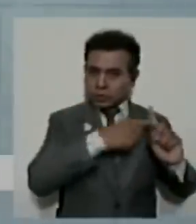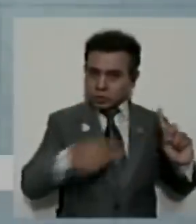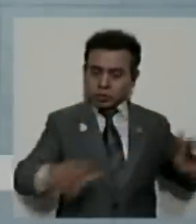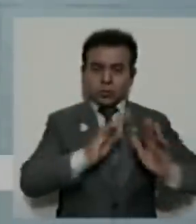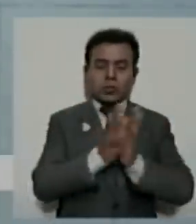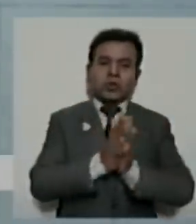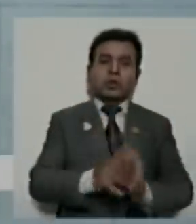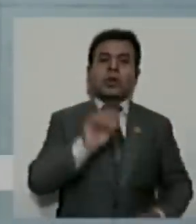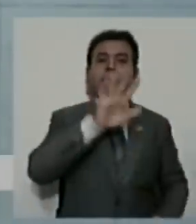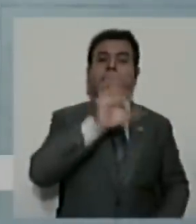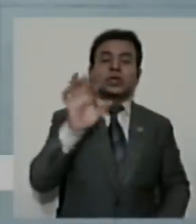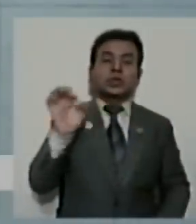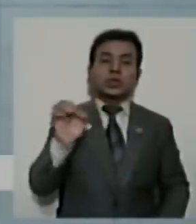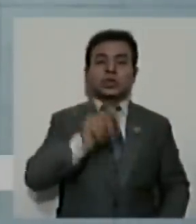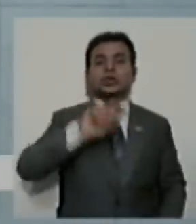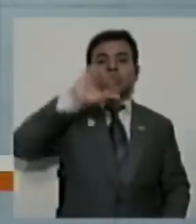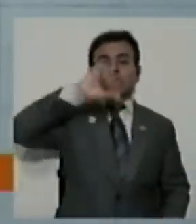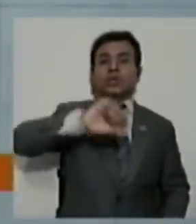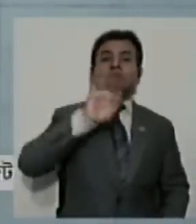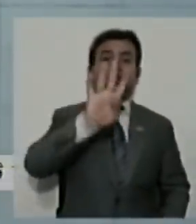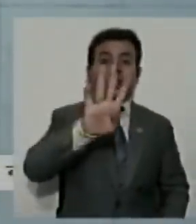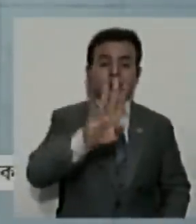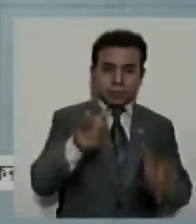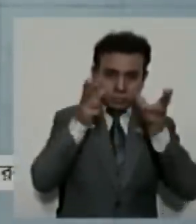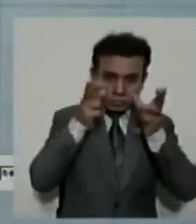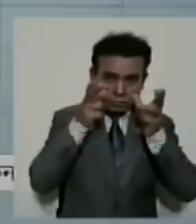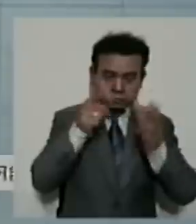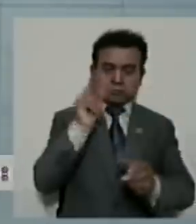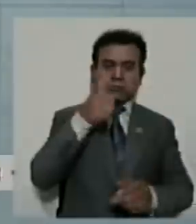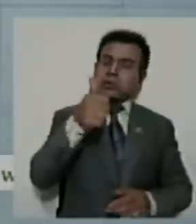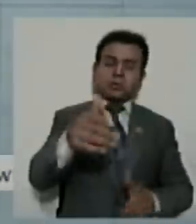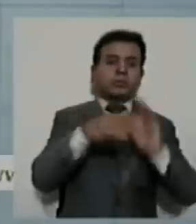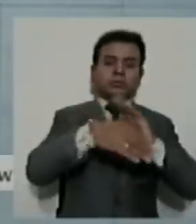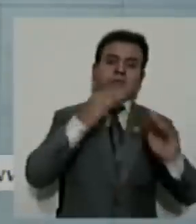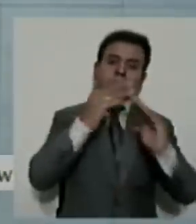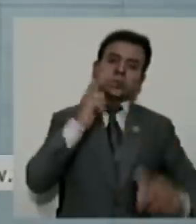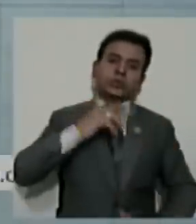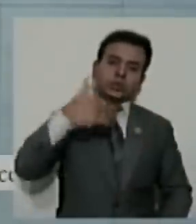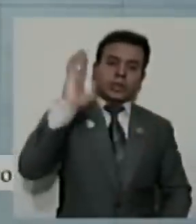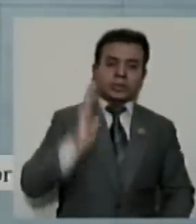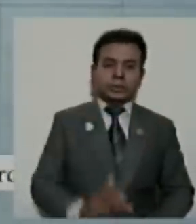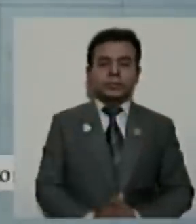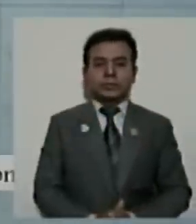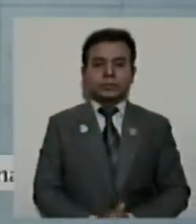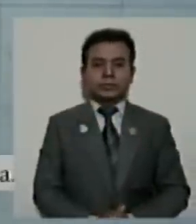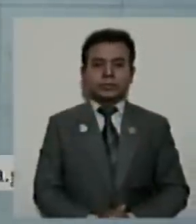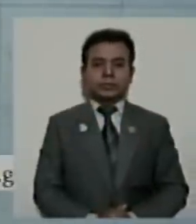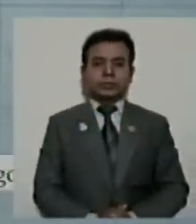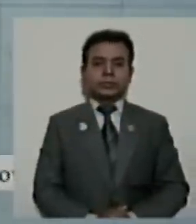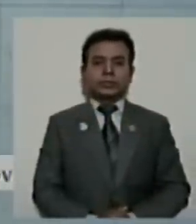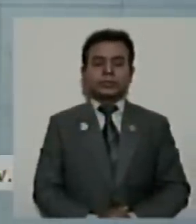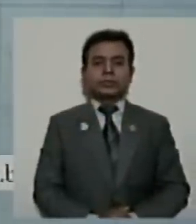কোয়ারেন্টাইনে আছেন 24 ঘন্টায় 3240 জন, এ পর্যন্ত 157,034 জন।